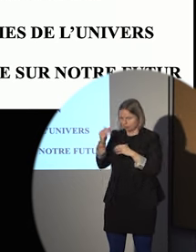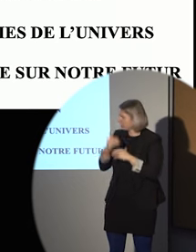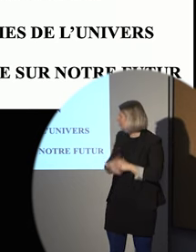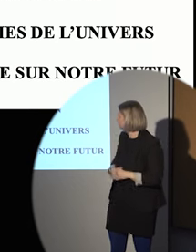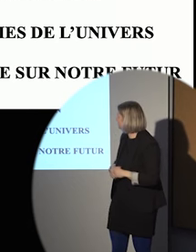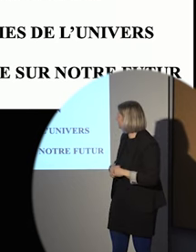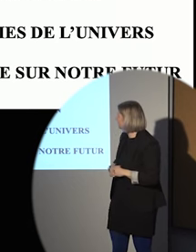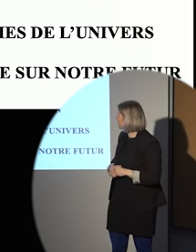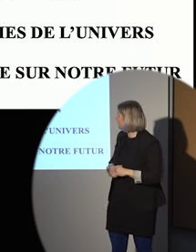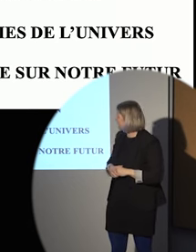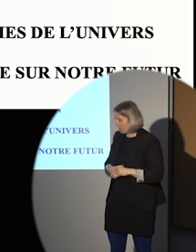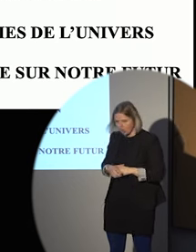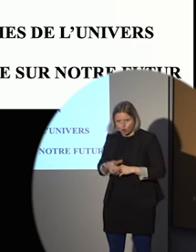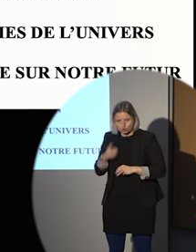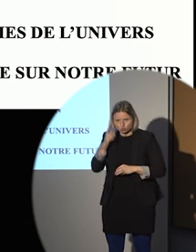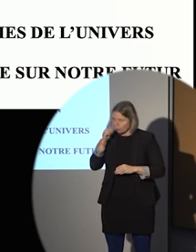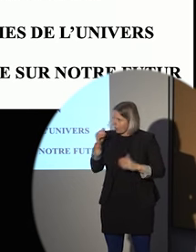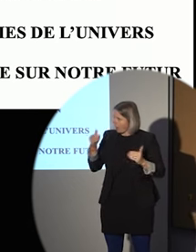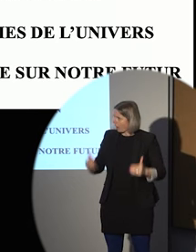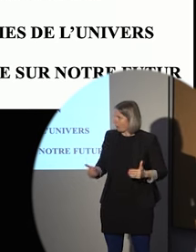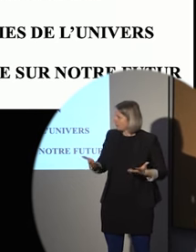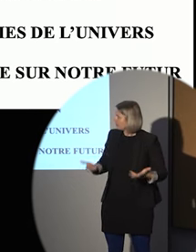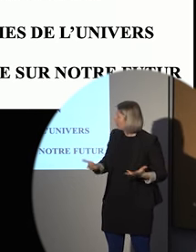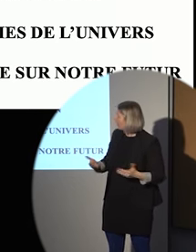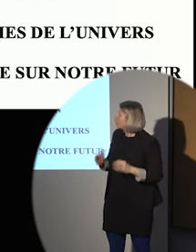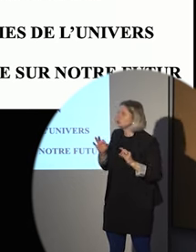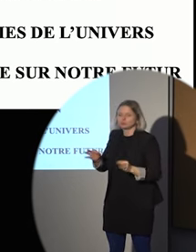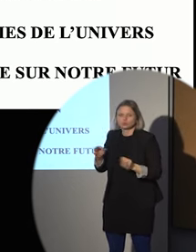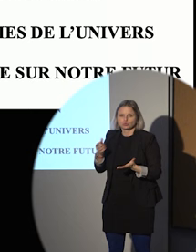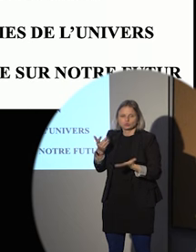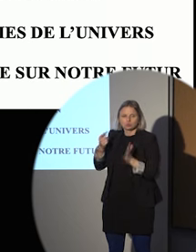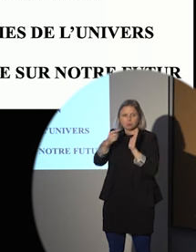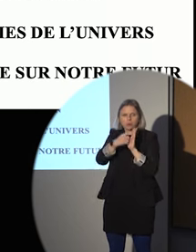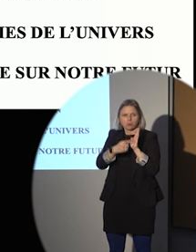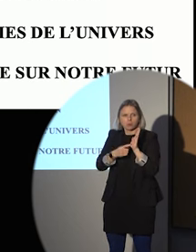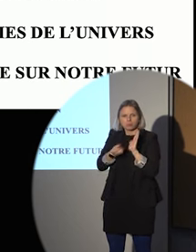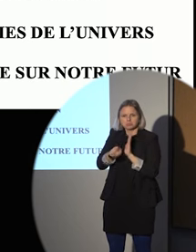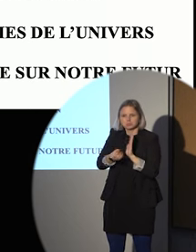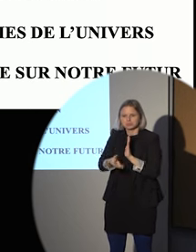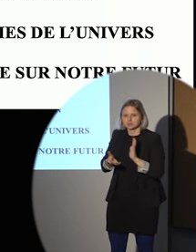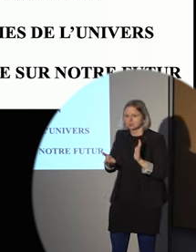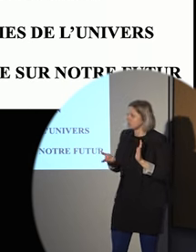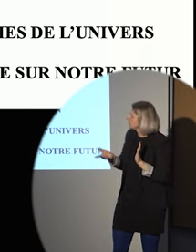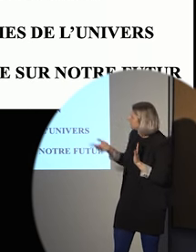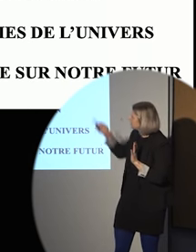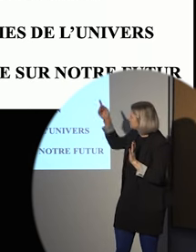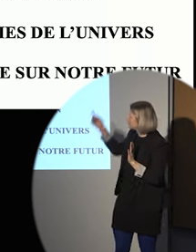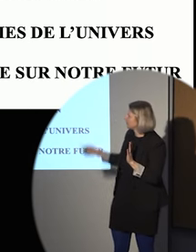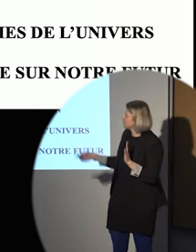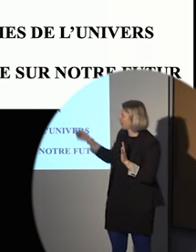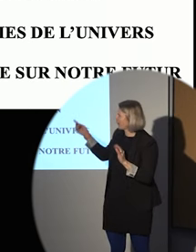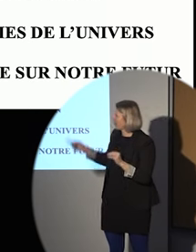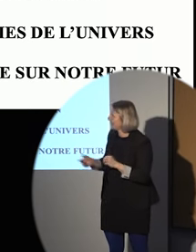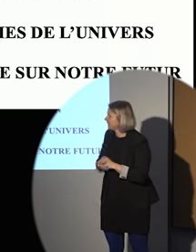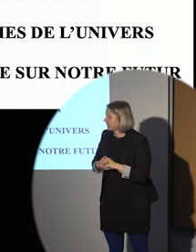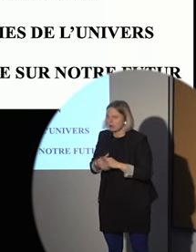Voilà, je crois que je vais arrêter là. Donc juste pour vous donner quelques, comme disent les Anglais, ce que vous devez ramener un peu chez